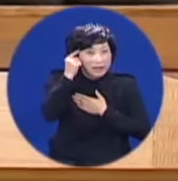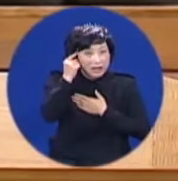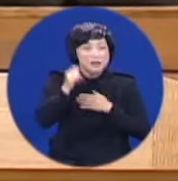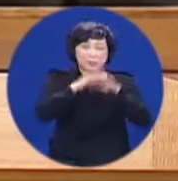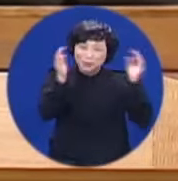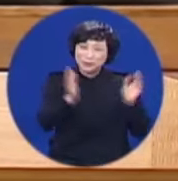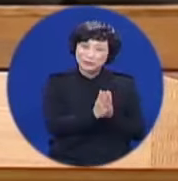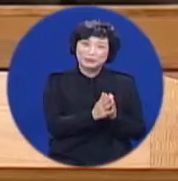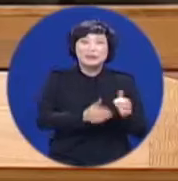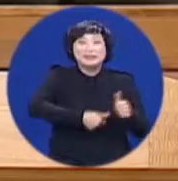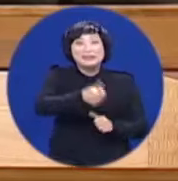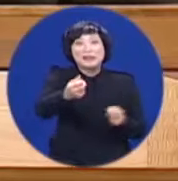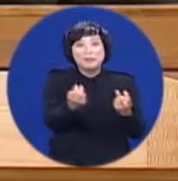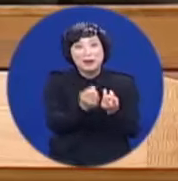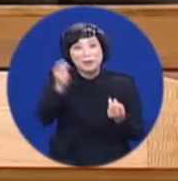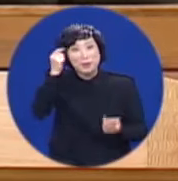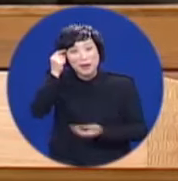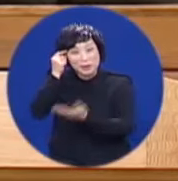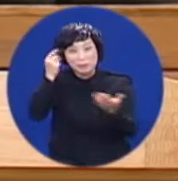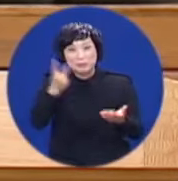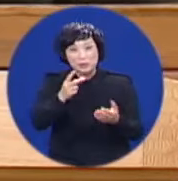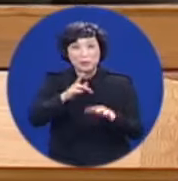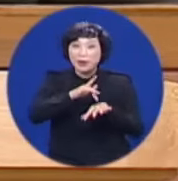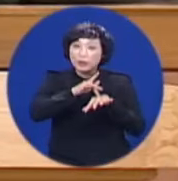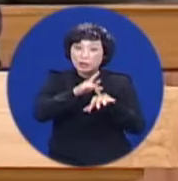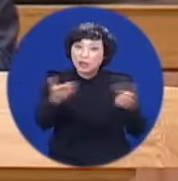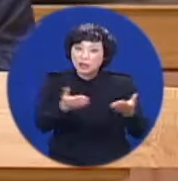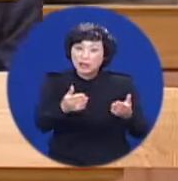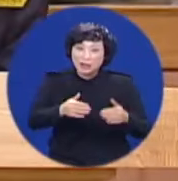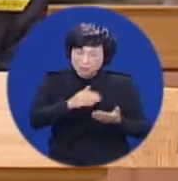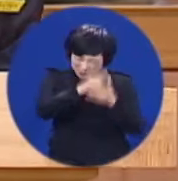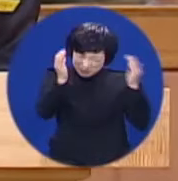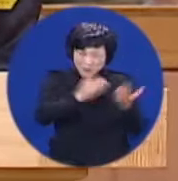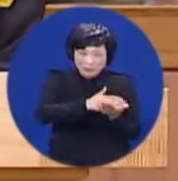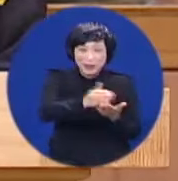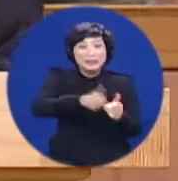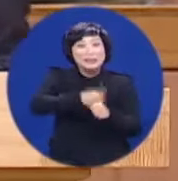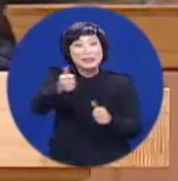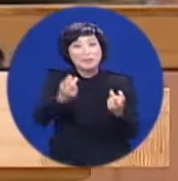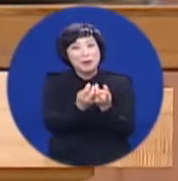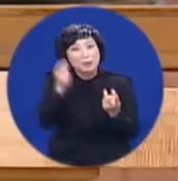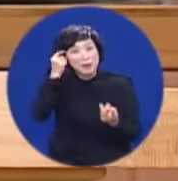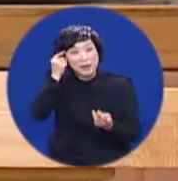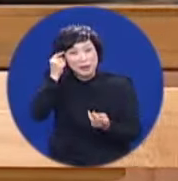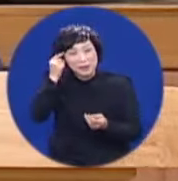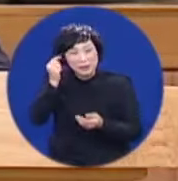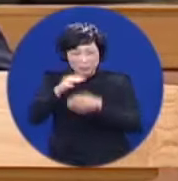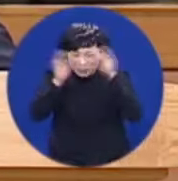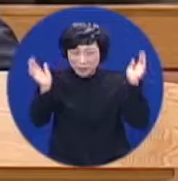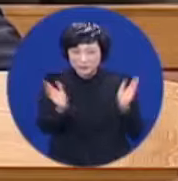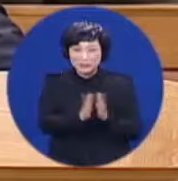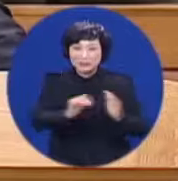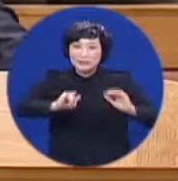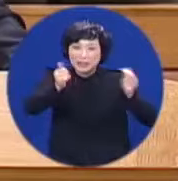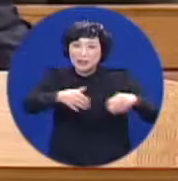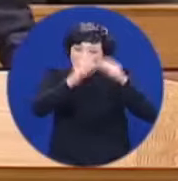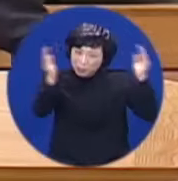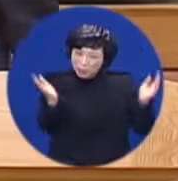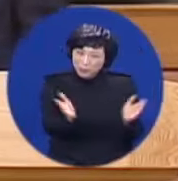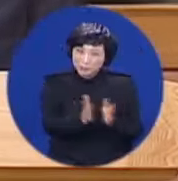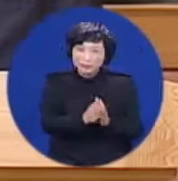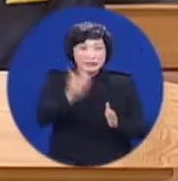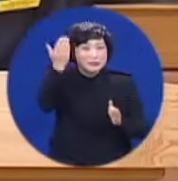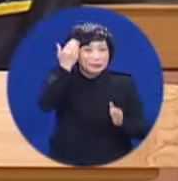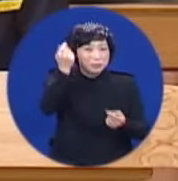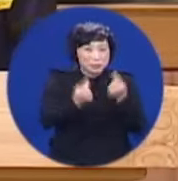정욕에서 벗어나는 것도, 마귀사단 귀신을 쫓아내고 이기는 것도, 이 세상의 모든